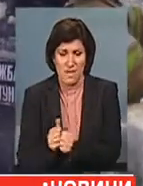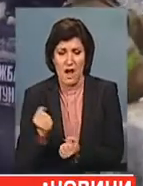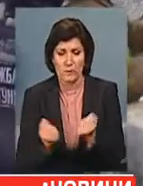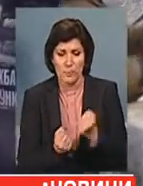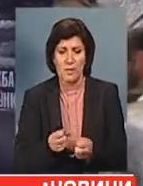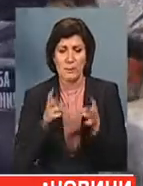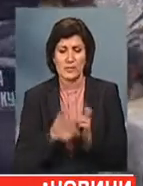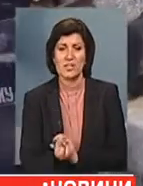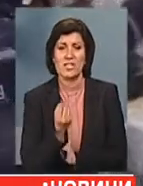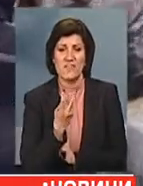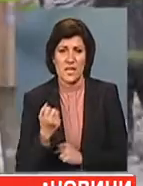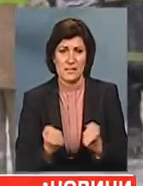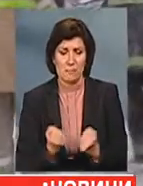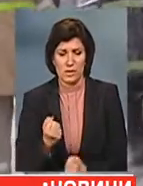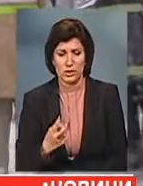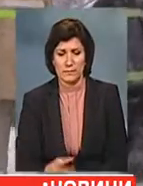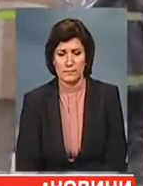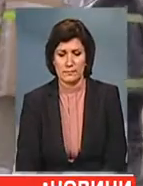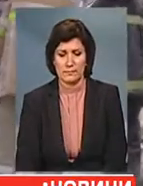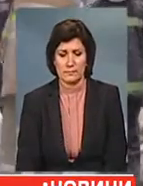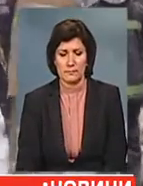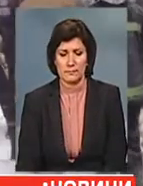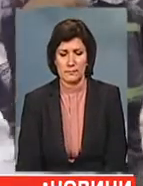постраждали 12 машин.